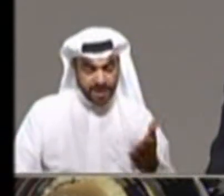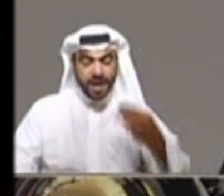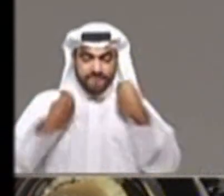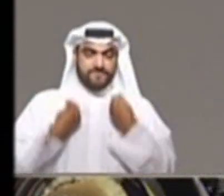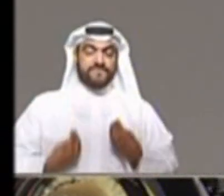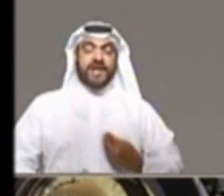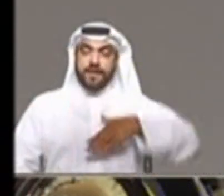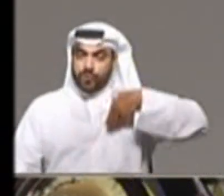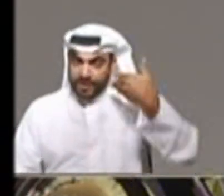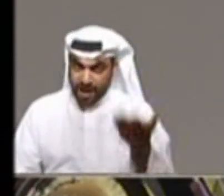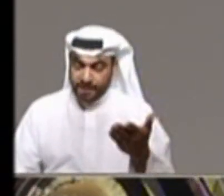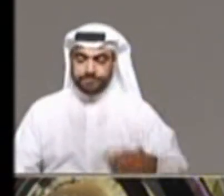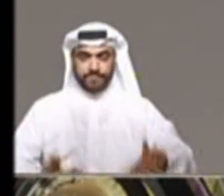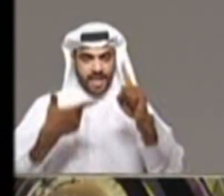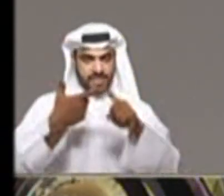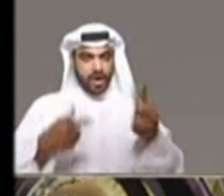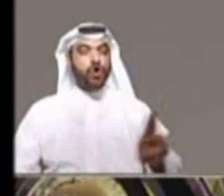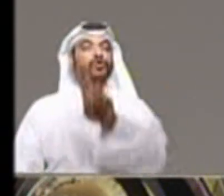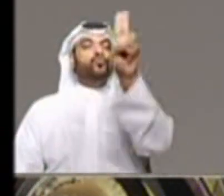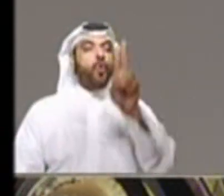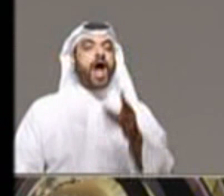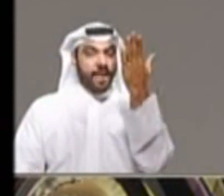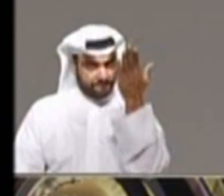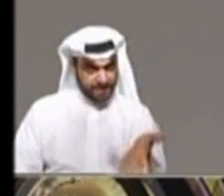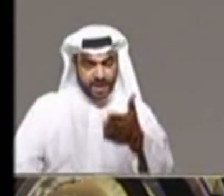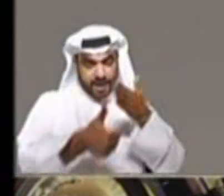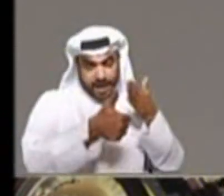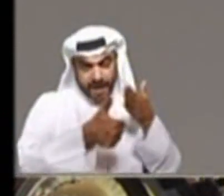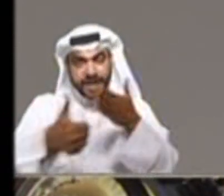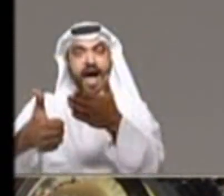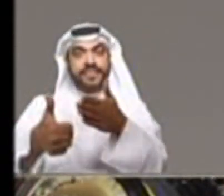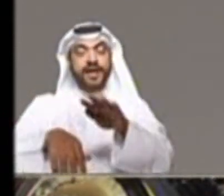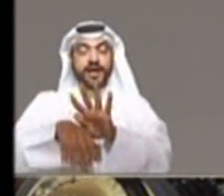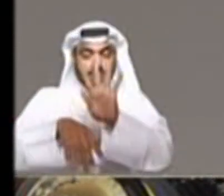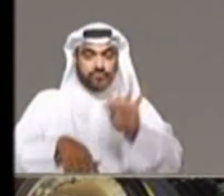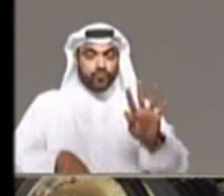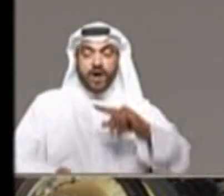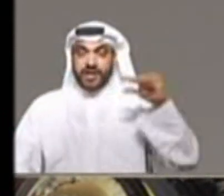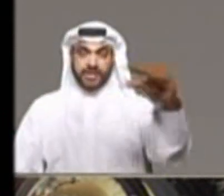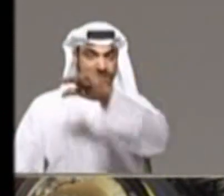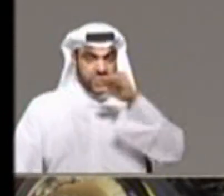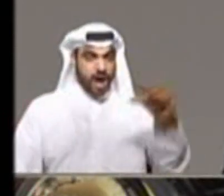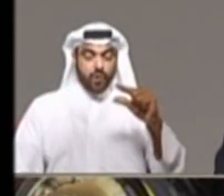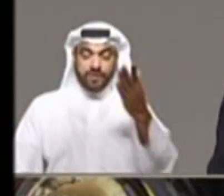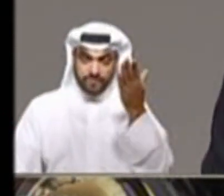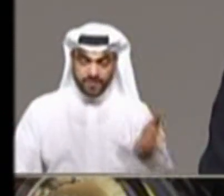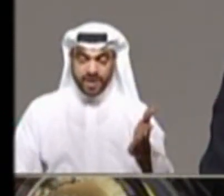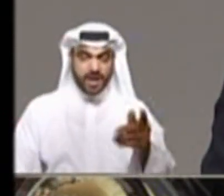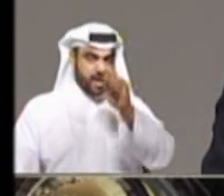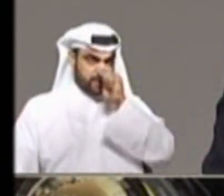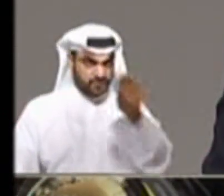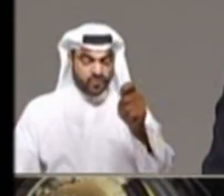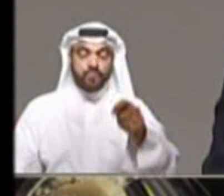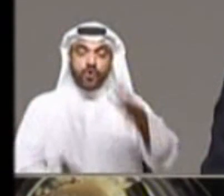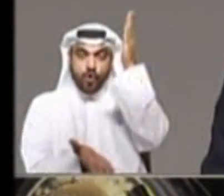التفاؤل؟ هل هناك قيادة برلمانية دولية إجماعية تقف كرادع أخلاقي ضد كل